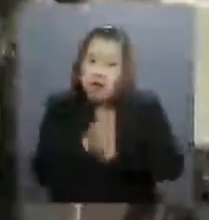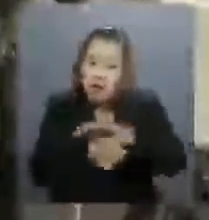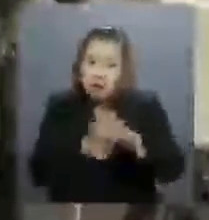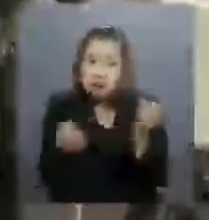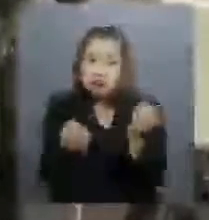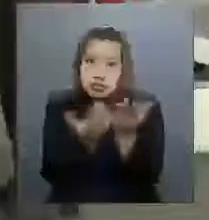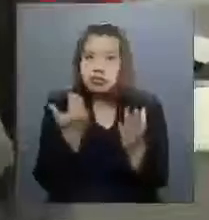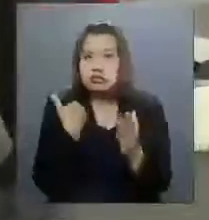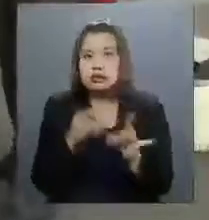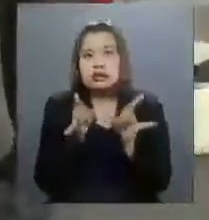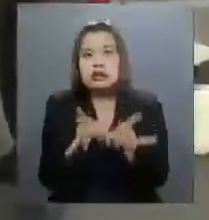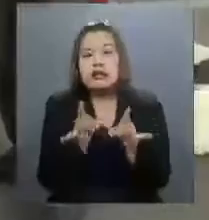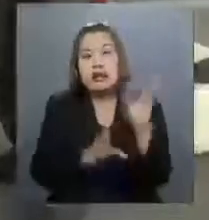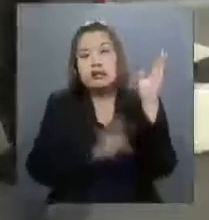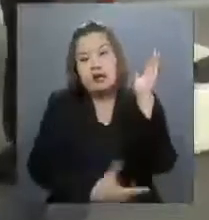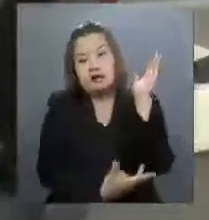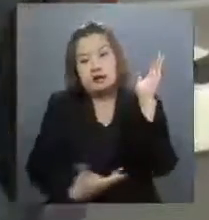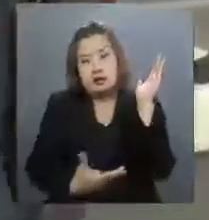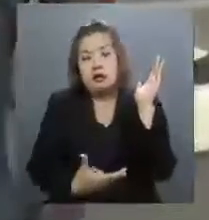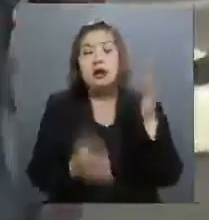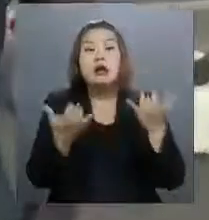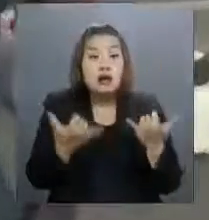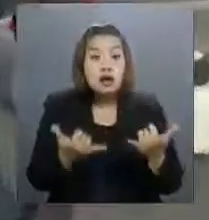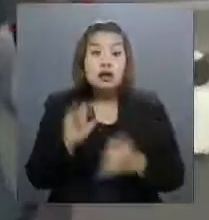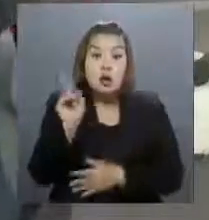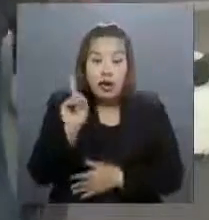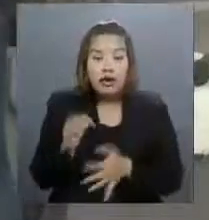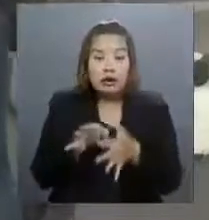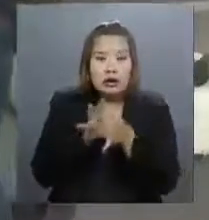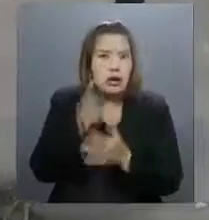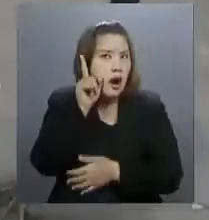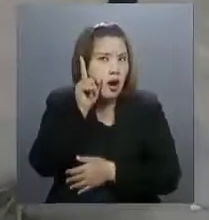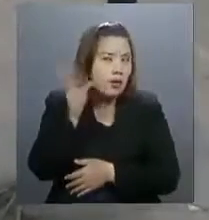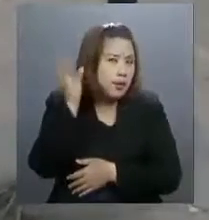นแรงในช่วงนี้ขณะเดียวกันได้ติดตามงานด้านข่าวกรองอย่าง